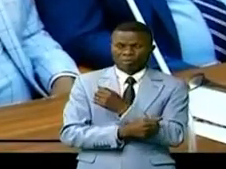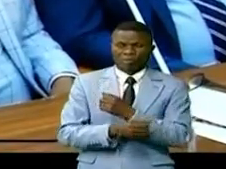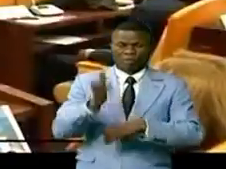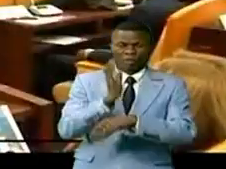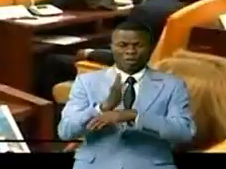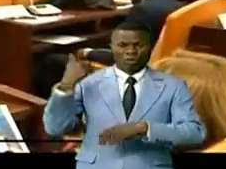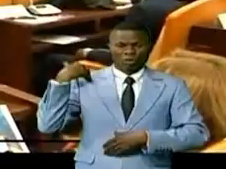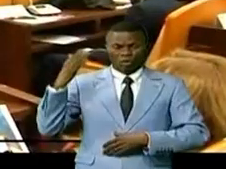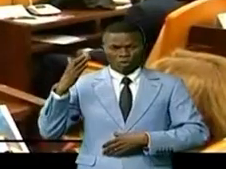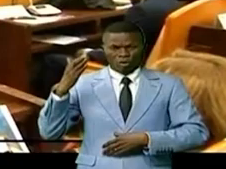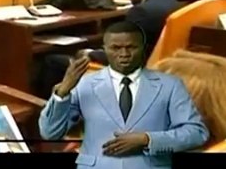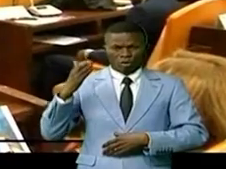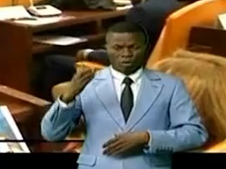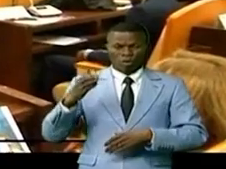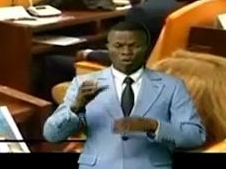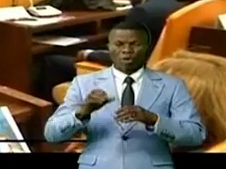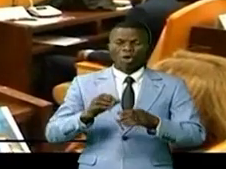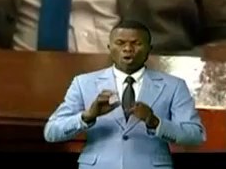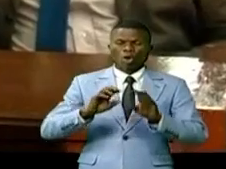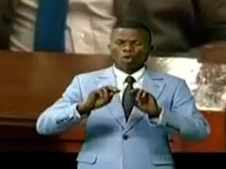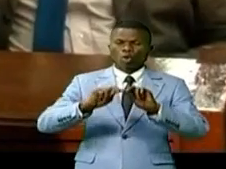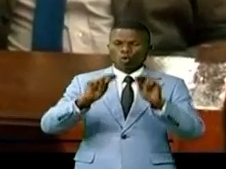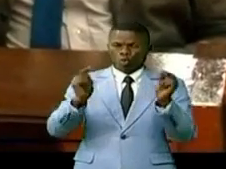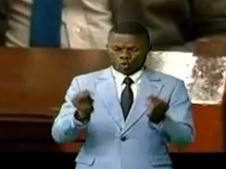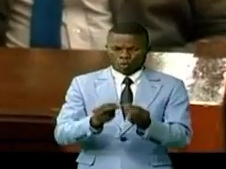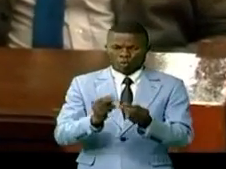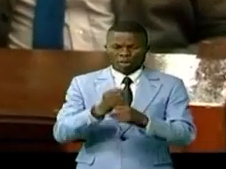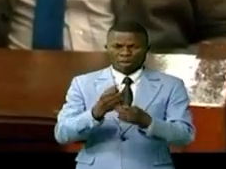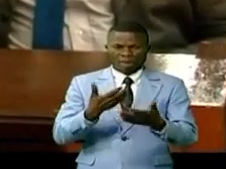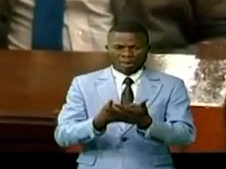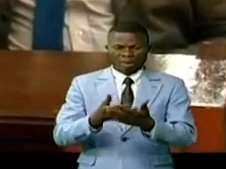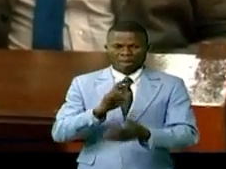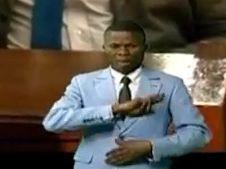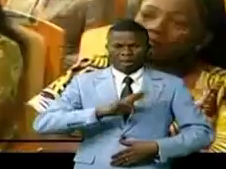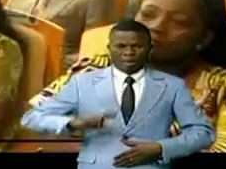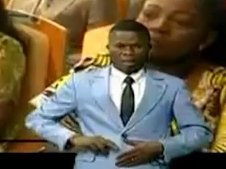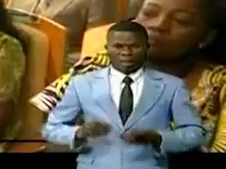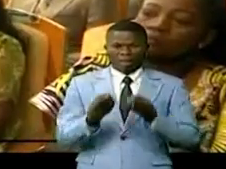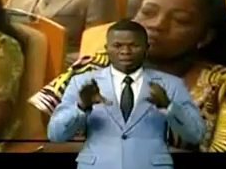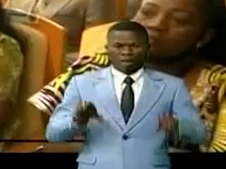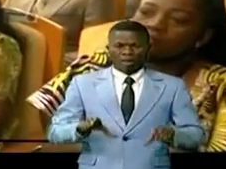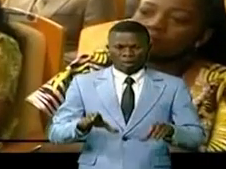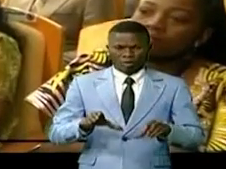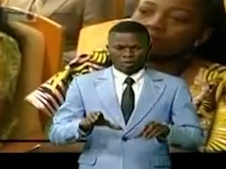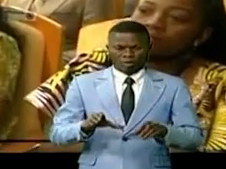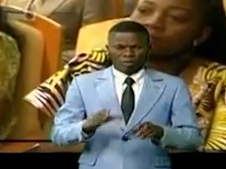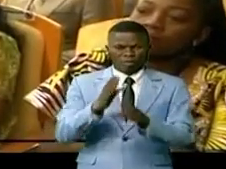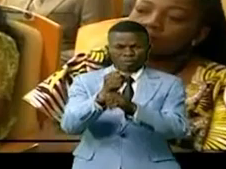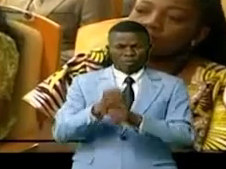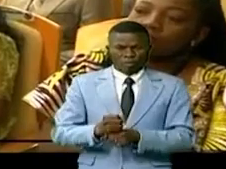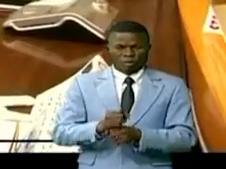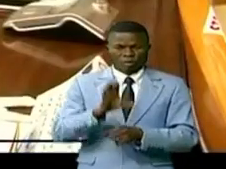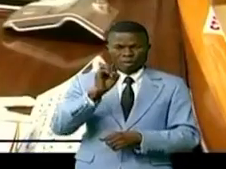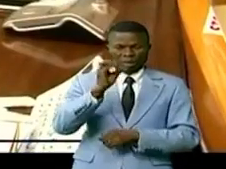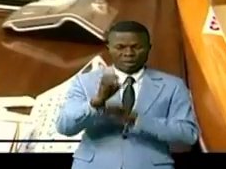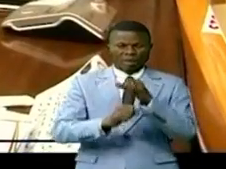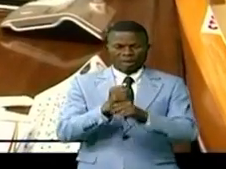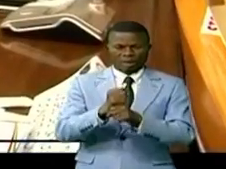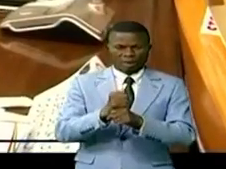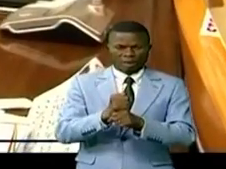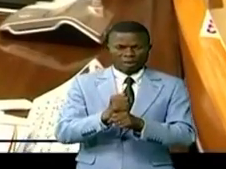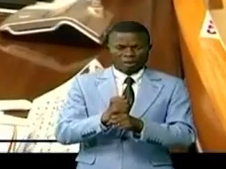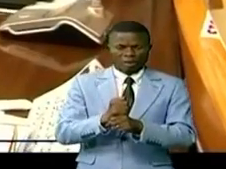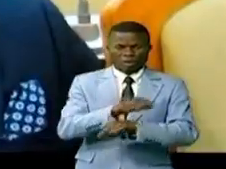et à la suite de l'éclatement de la Cour suprême de justice, la République démocratique du Congo a fini par se doter 50 ans après d'une nouvelle